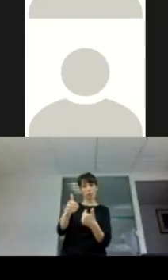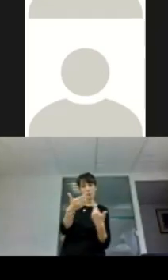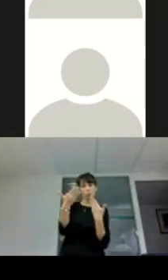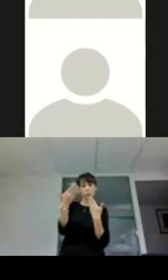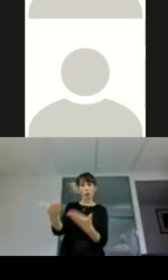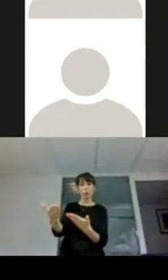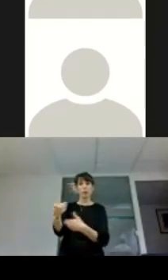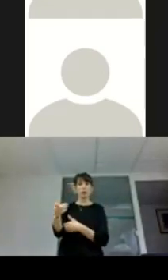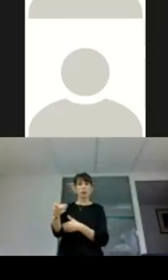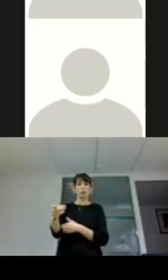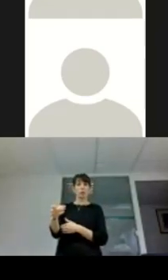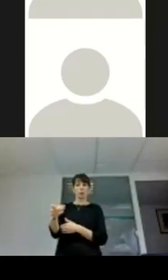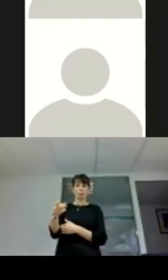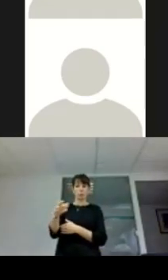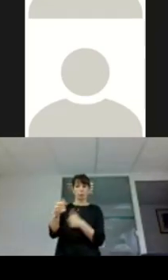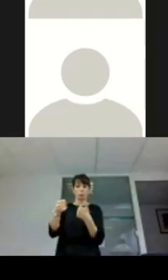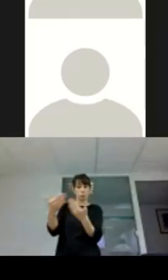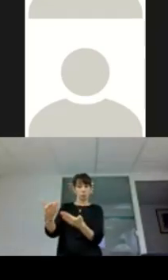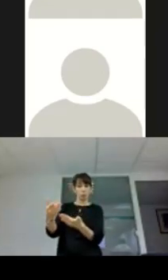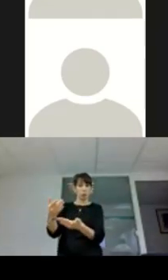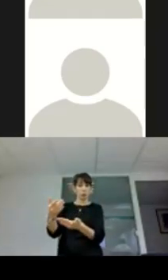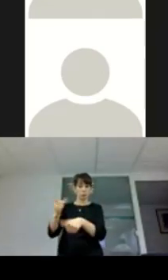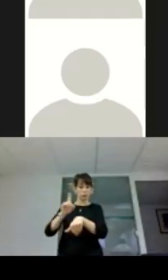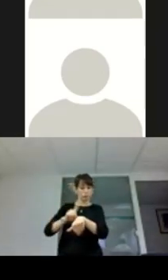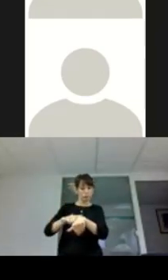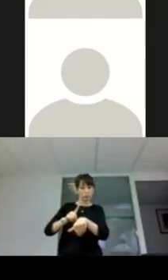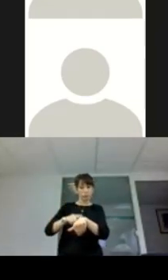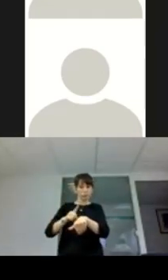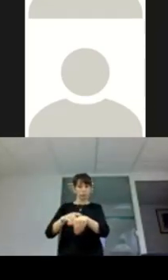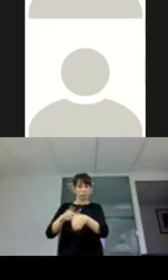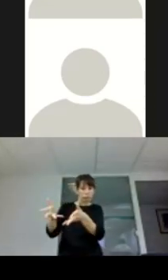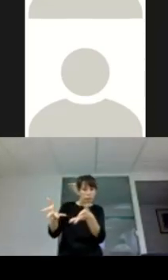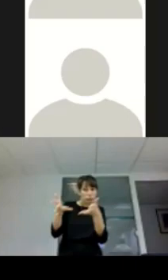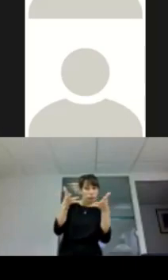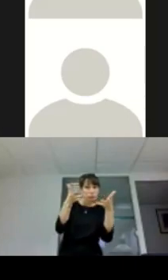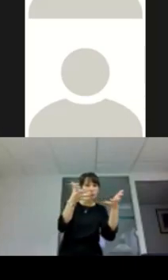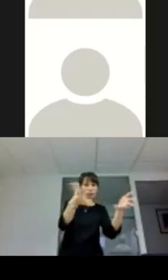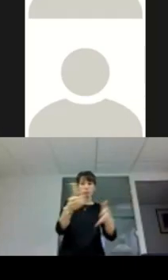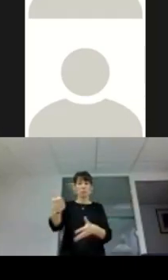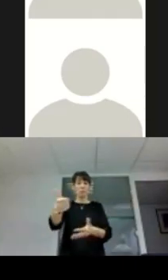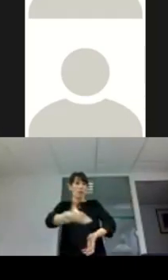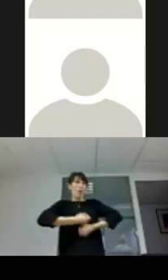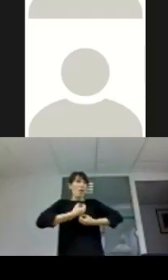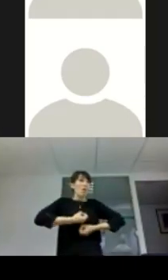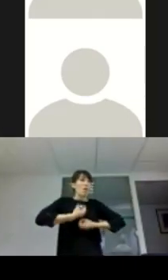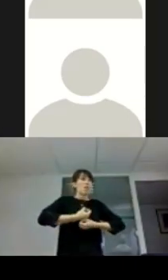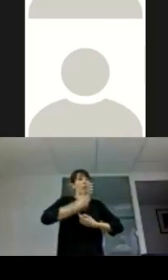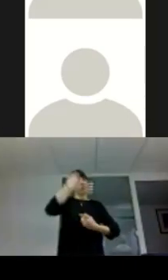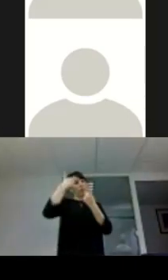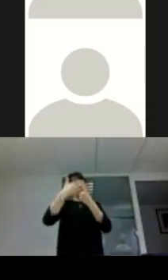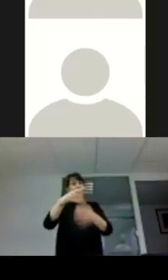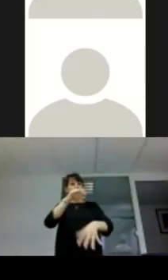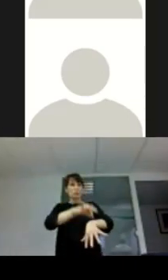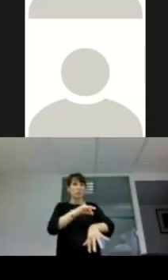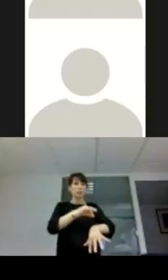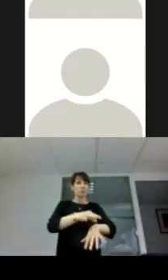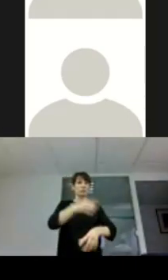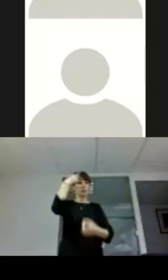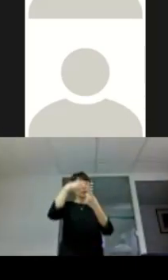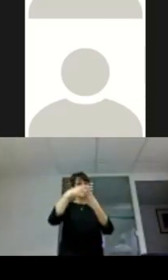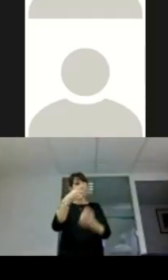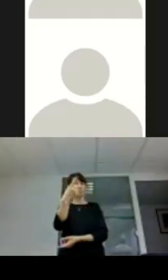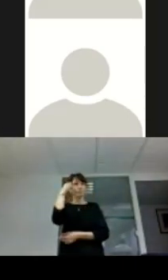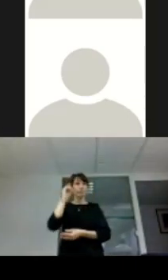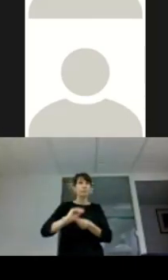est proposé au patient un espace, un temps donné où il peut déposer